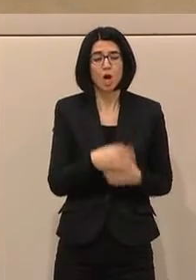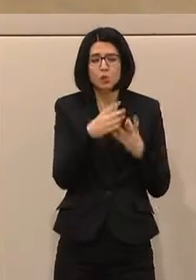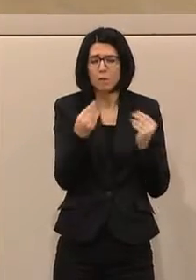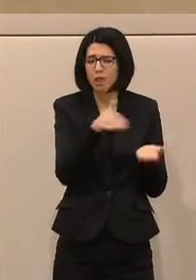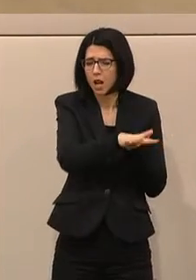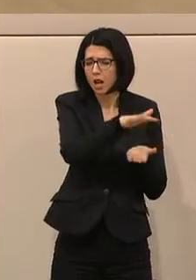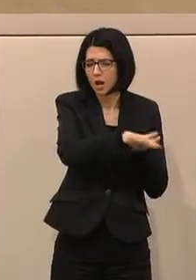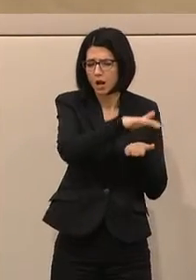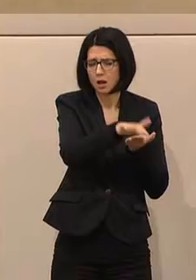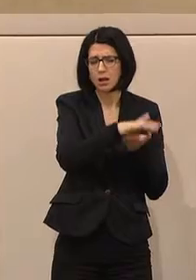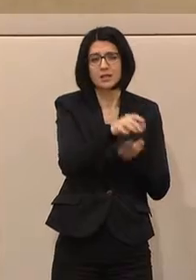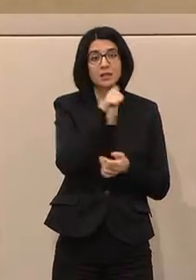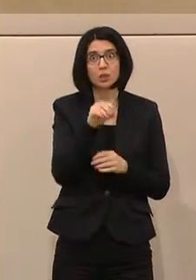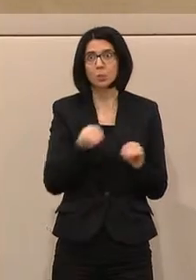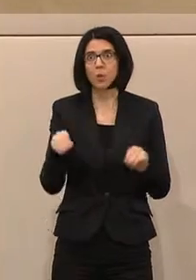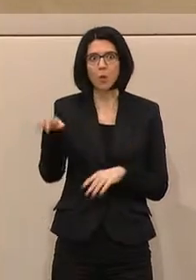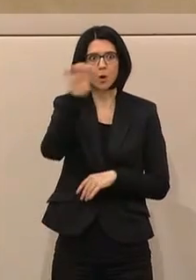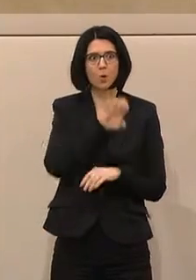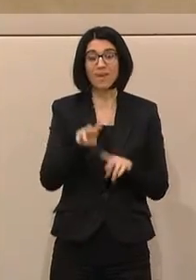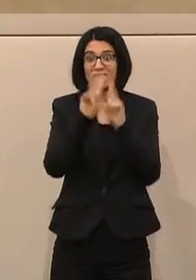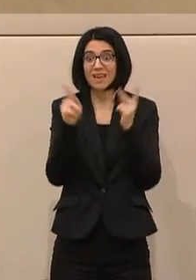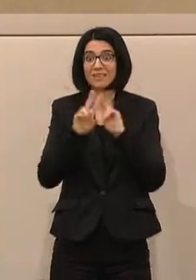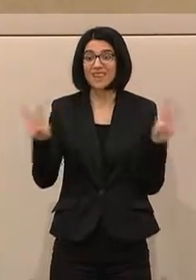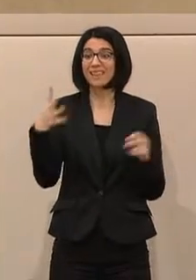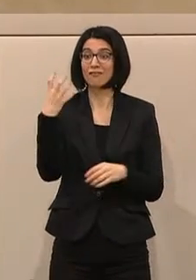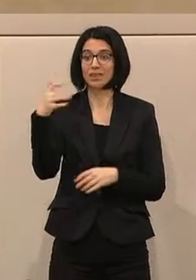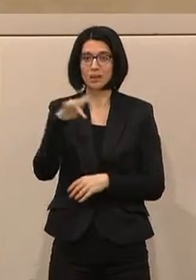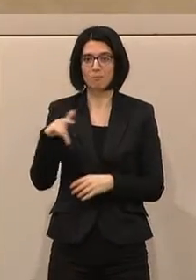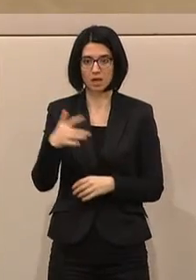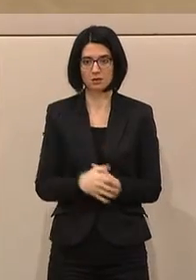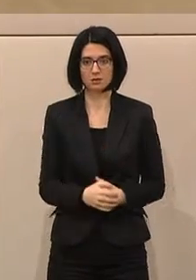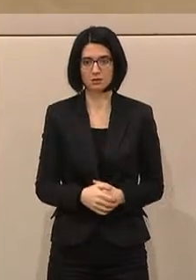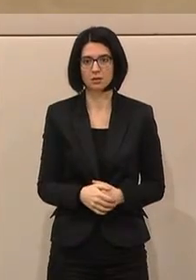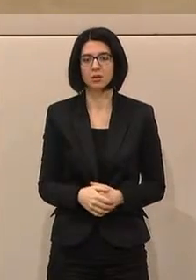viel aus, dass wir hier nicht nur europaweit, sondern weltweit an vierter Stelle stehen.